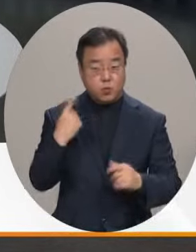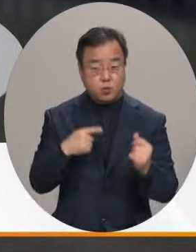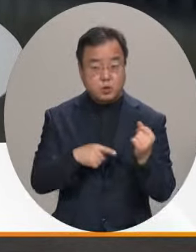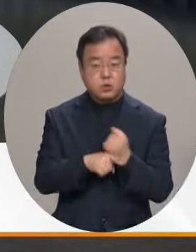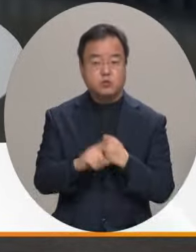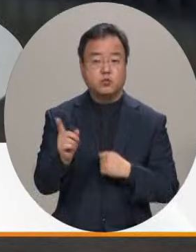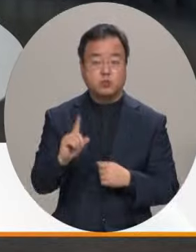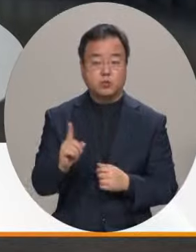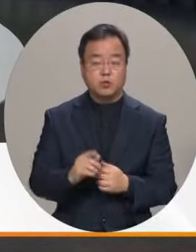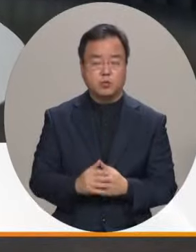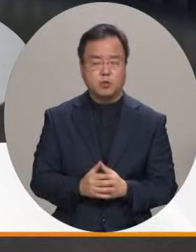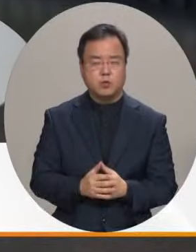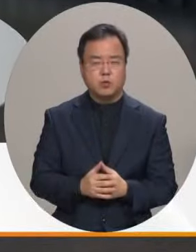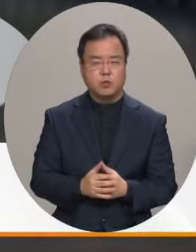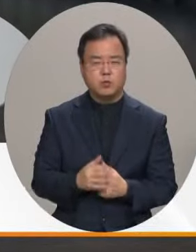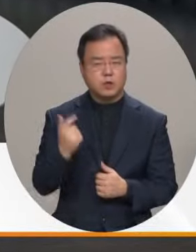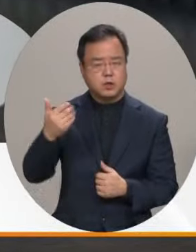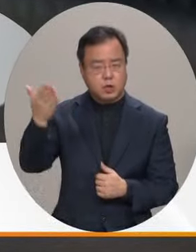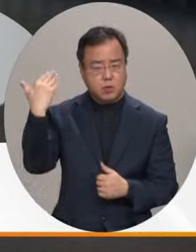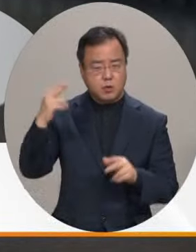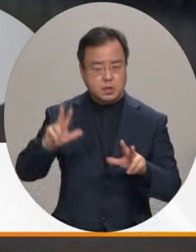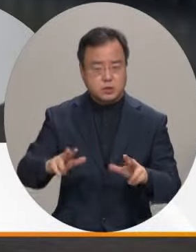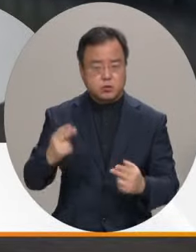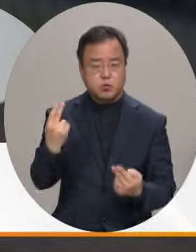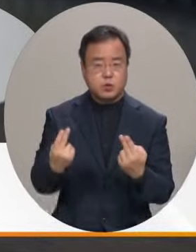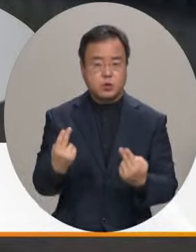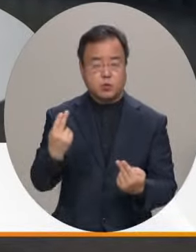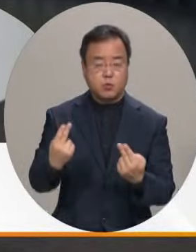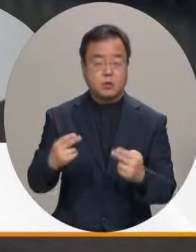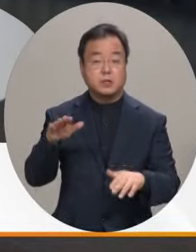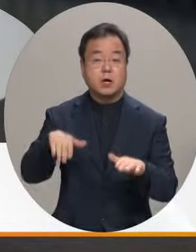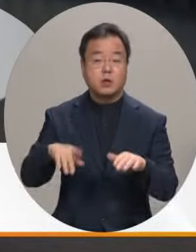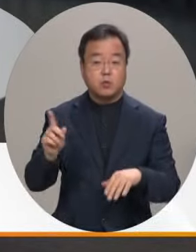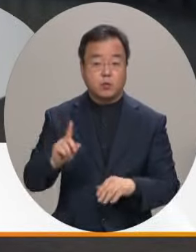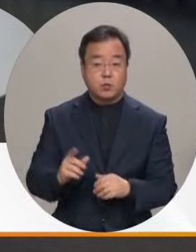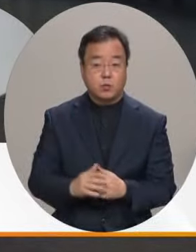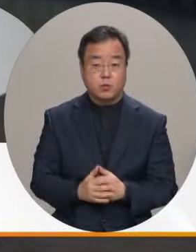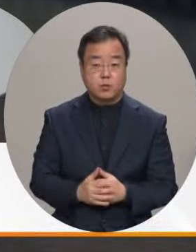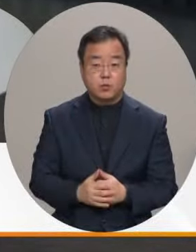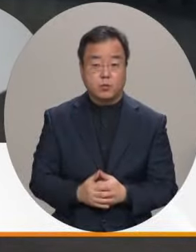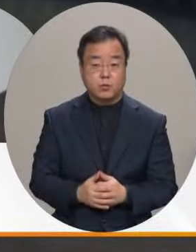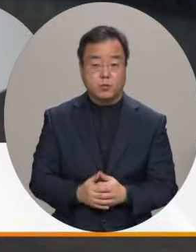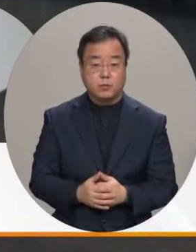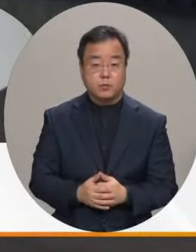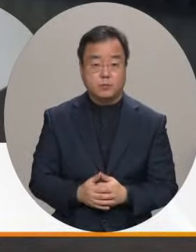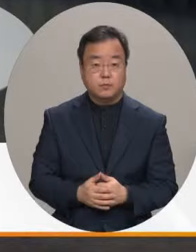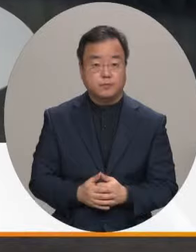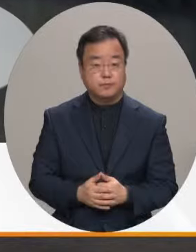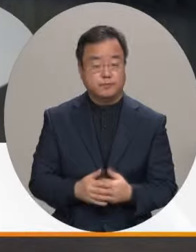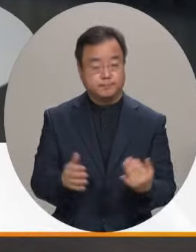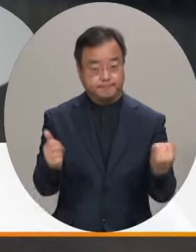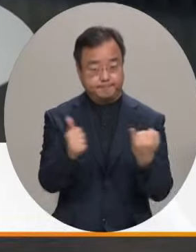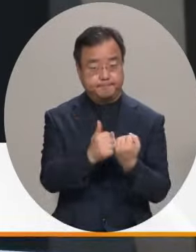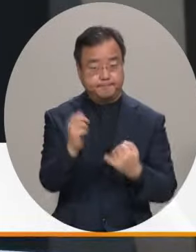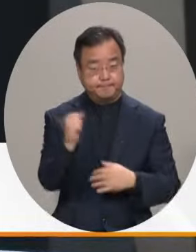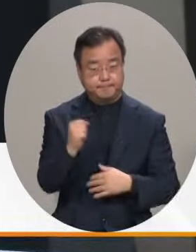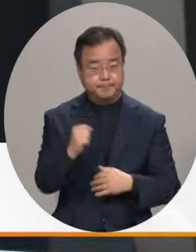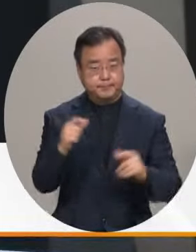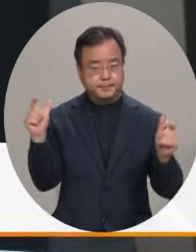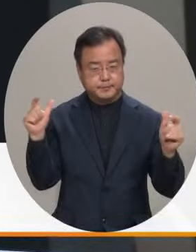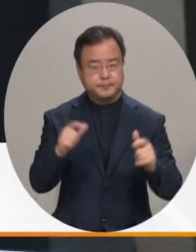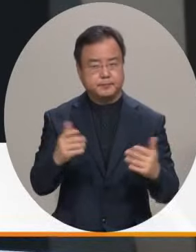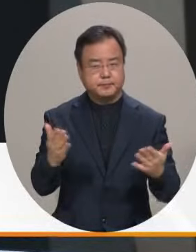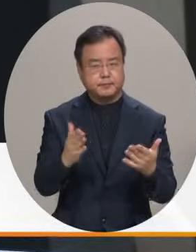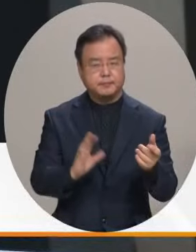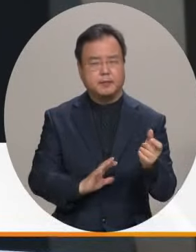같은데요 그 요인도 과거와 현재를 비교해 본다면 좀 차이가 있을 것 같아요 어떻습니까네 혼인율이 감소는 사실